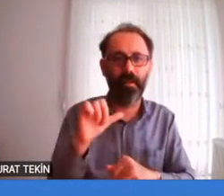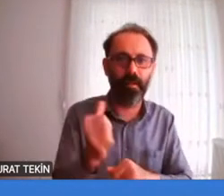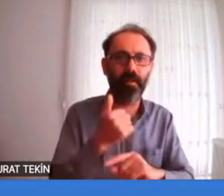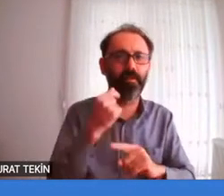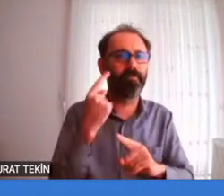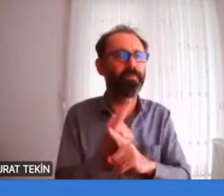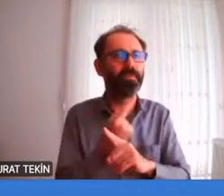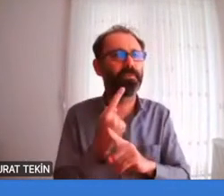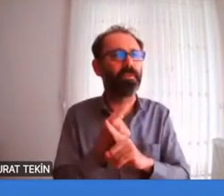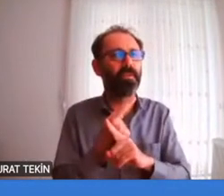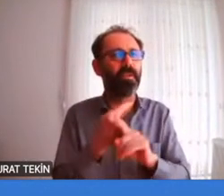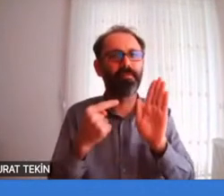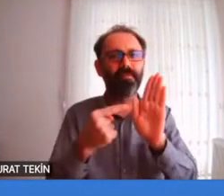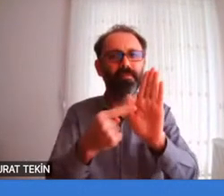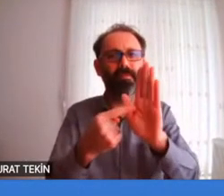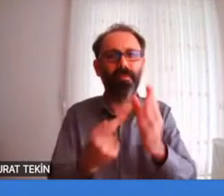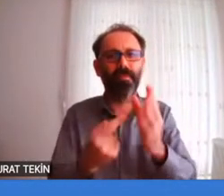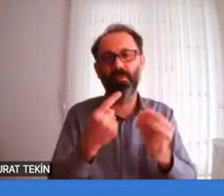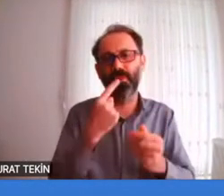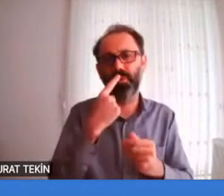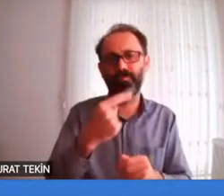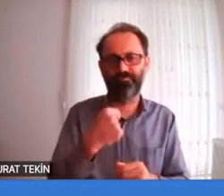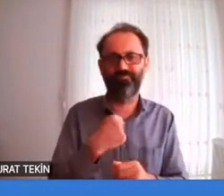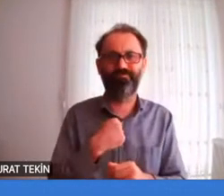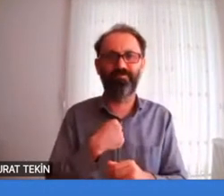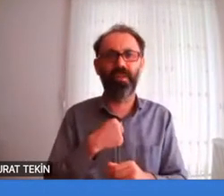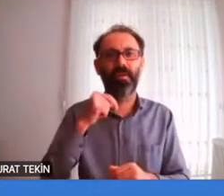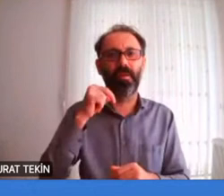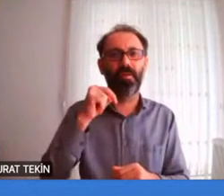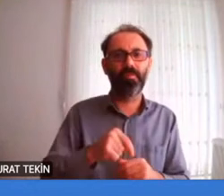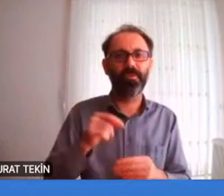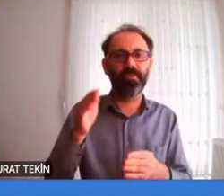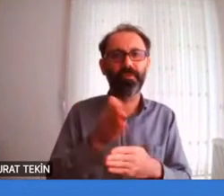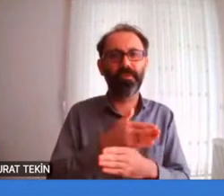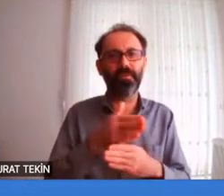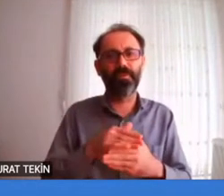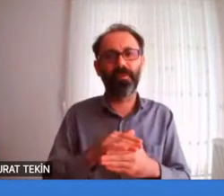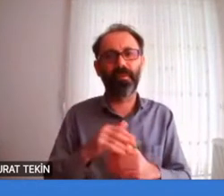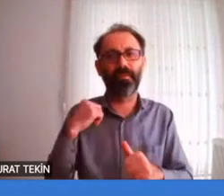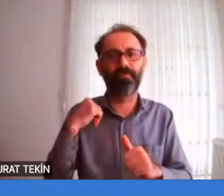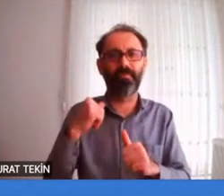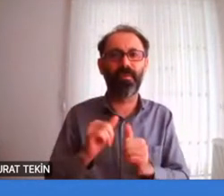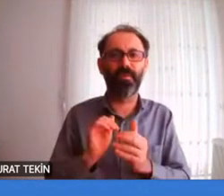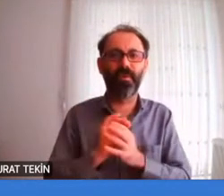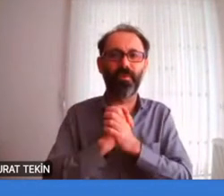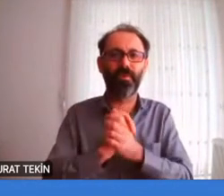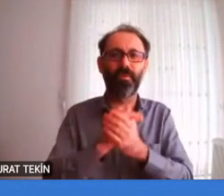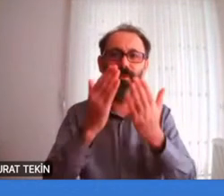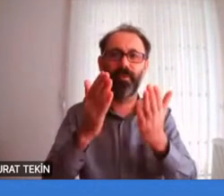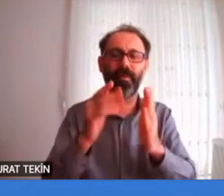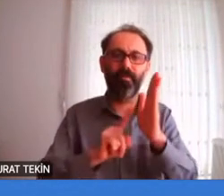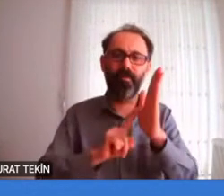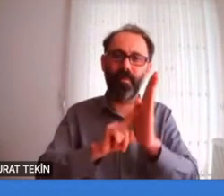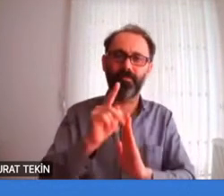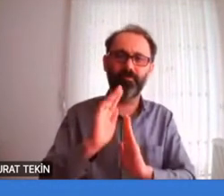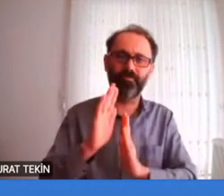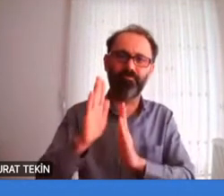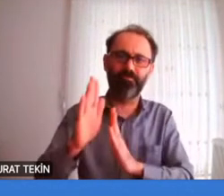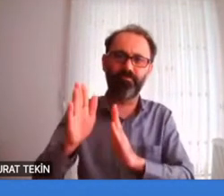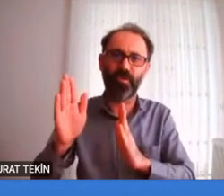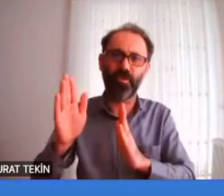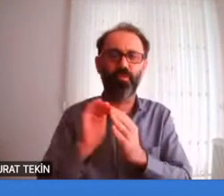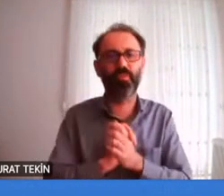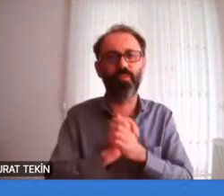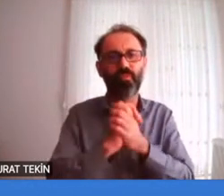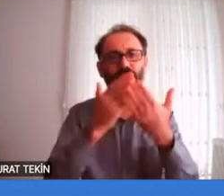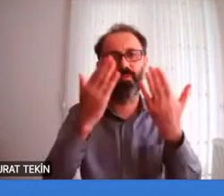sonuç arkadaşlar. Ben bu açıdan tebrik ediyorum. Sizleri başarılarınızı nedeniyle